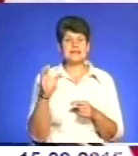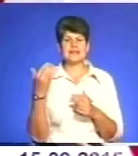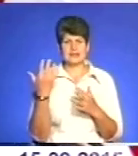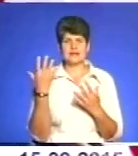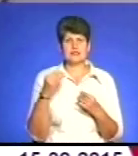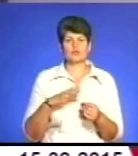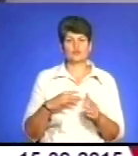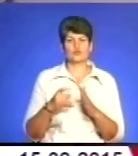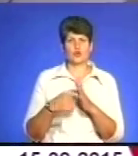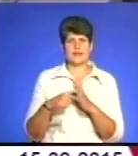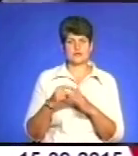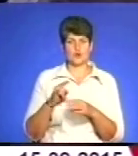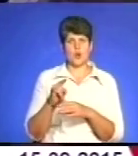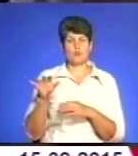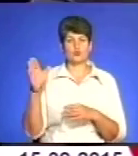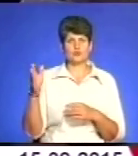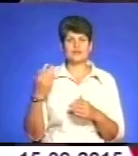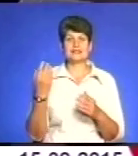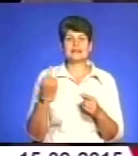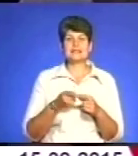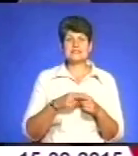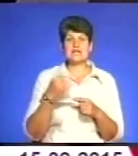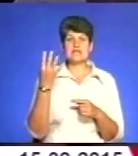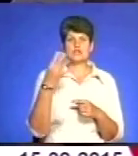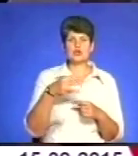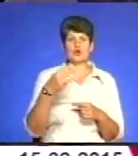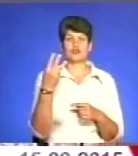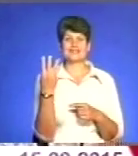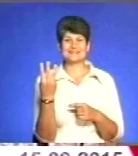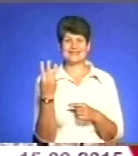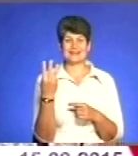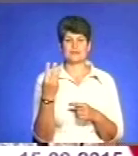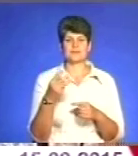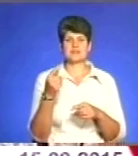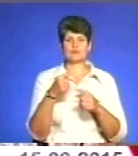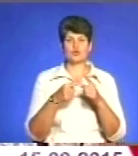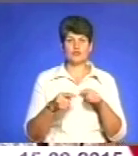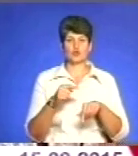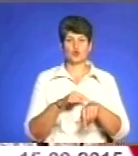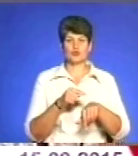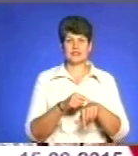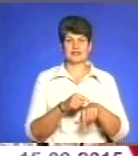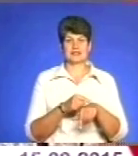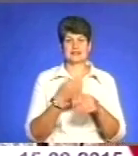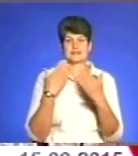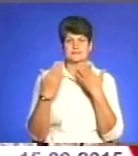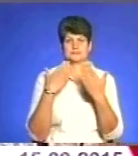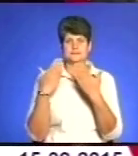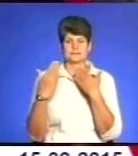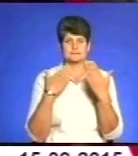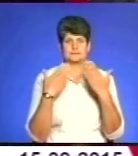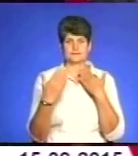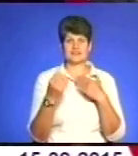перебував в Донецькому аеропорту. Це 43,5 години інтерв'ю з кіборгами, ополченцями з двох боків. Це 12